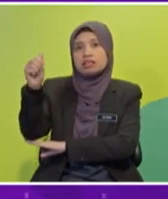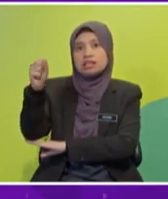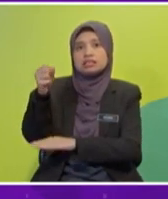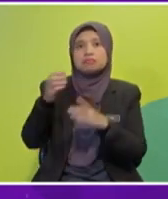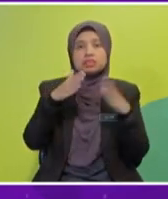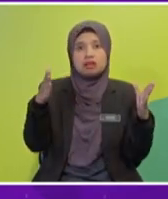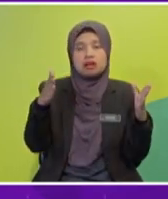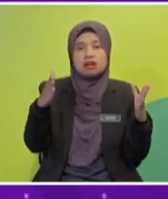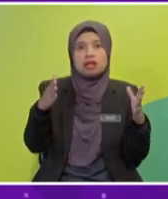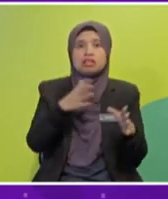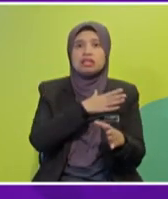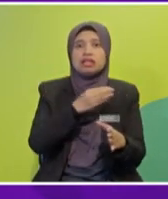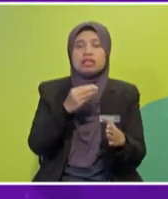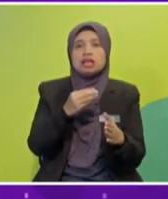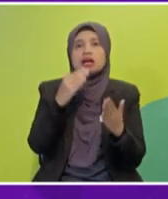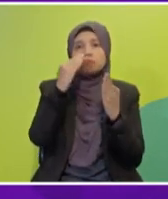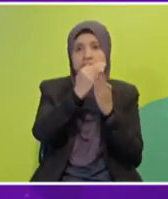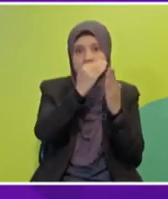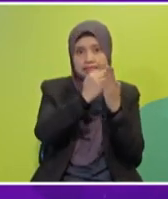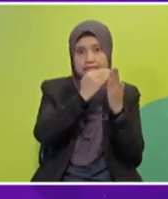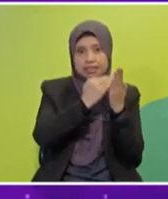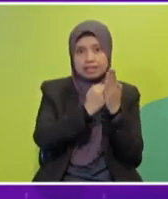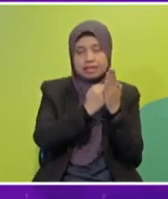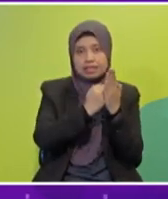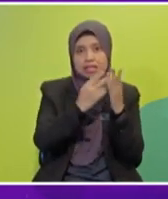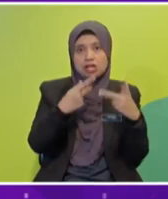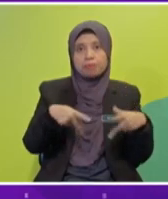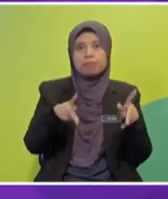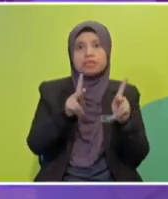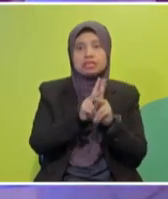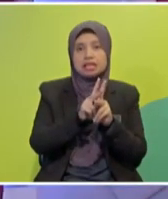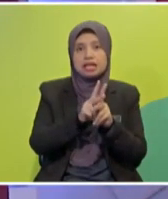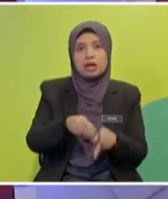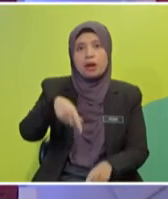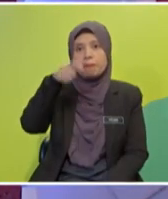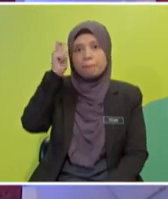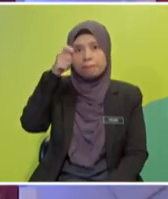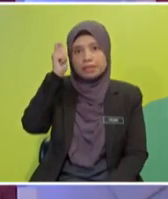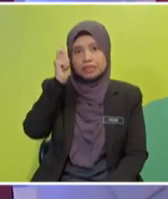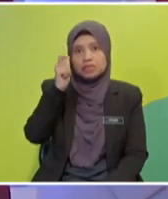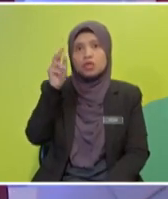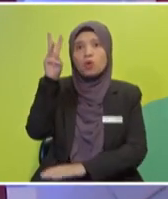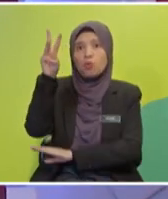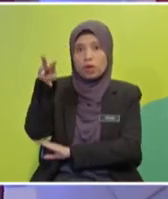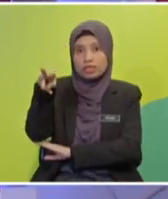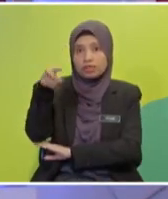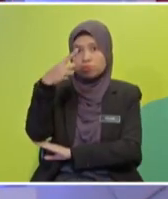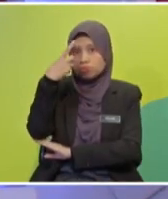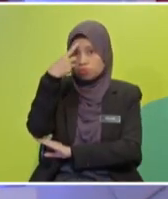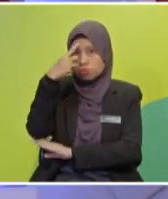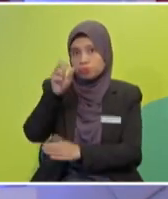menyenaraikan kepentingan mandi wajib. Apabila kita berhadas besar, kita akan mandi wajib untuk menyucikan diri